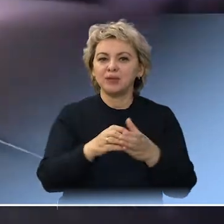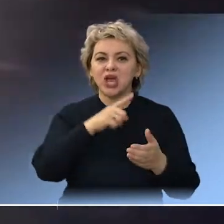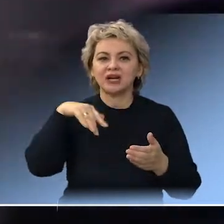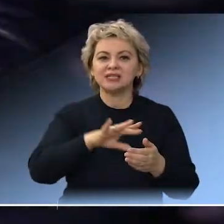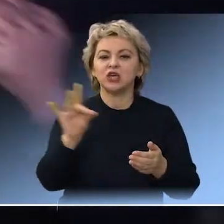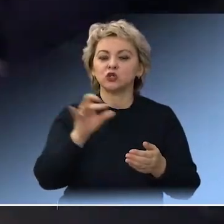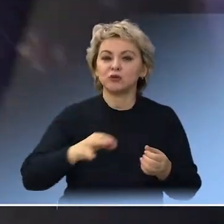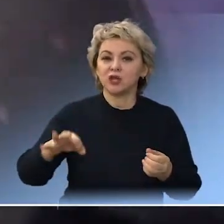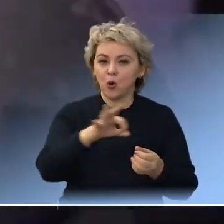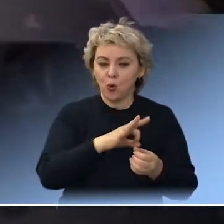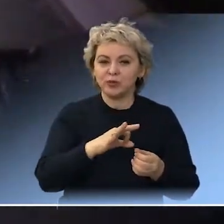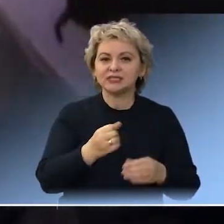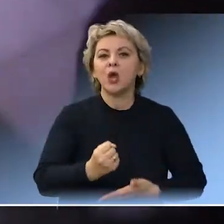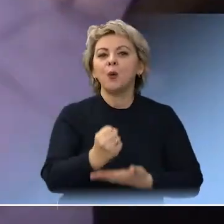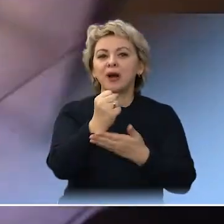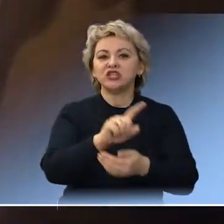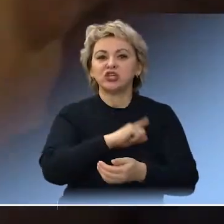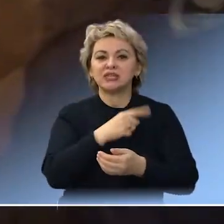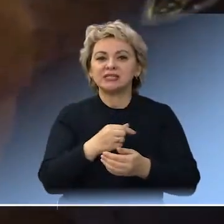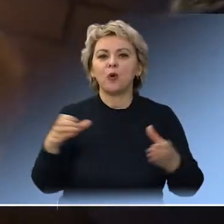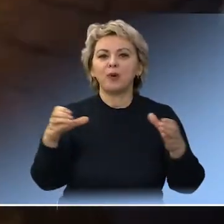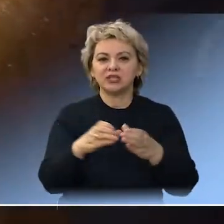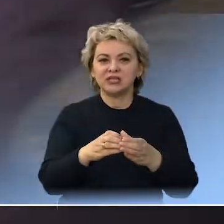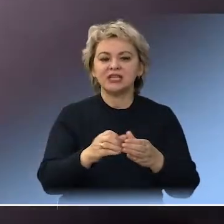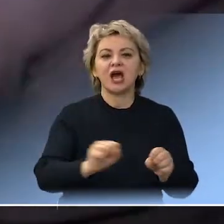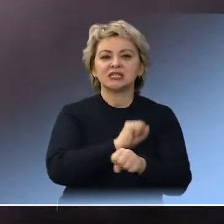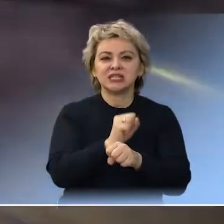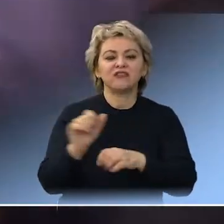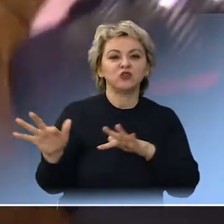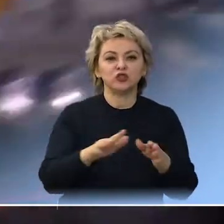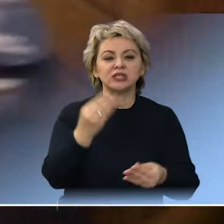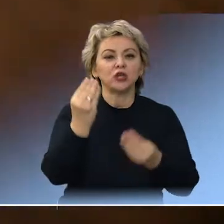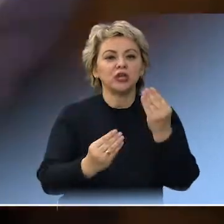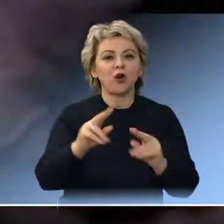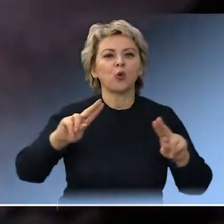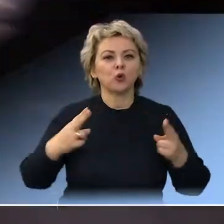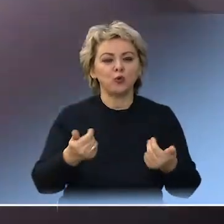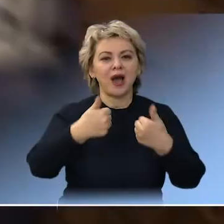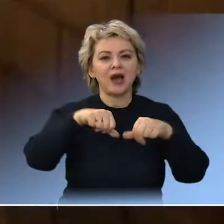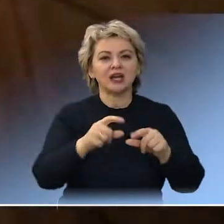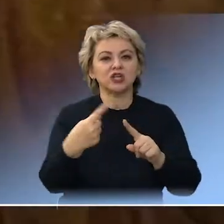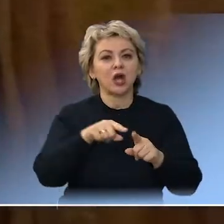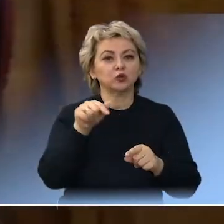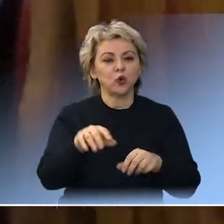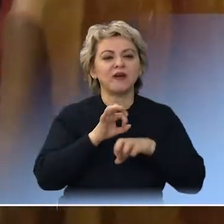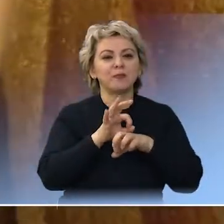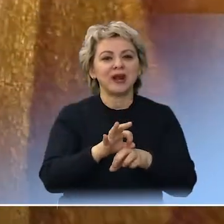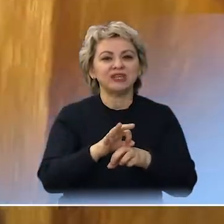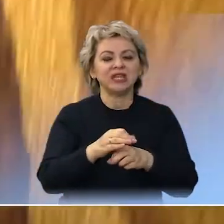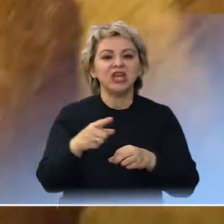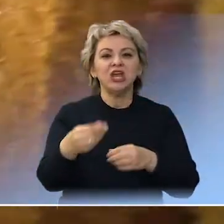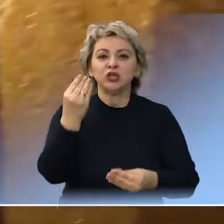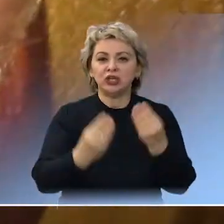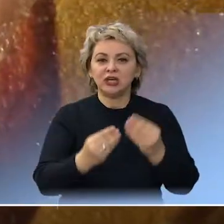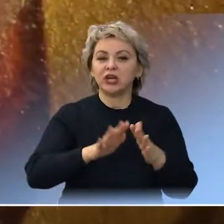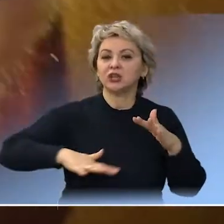России по Ростовской области при поддержке силового подразделения пресекли деятельность игрового клуба, организаторы которого проводили азартные